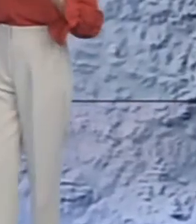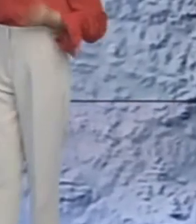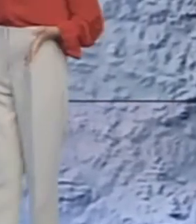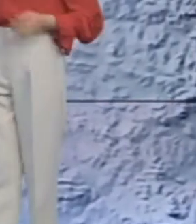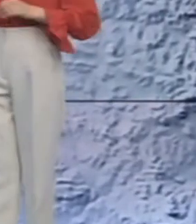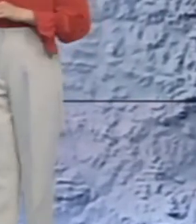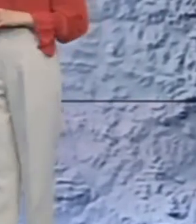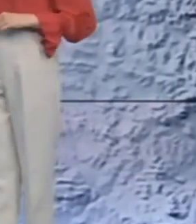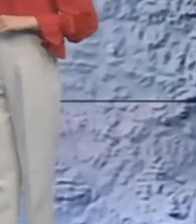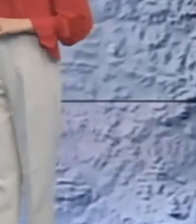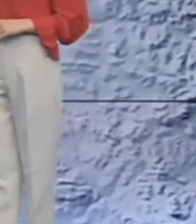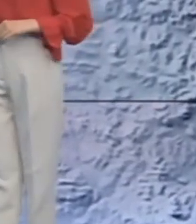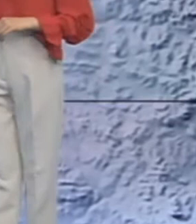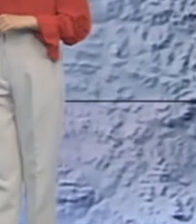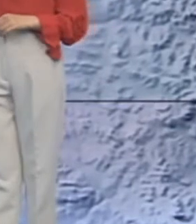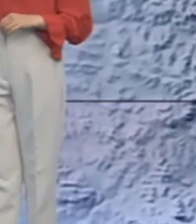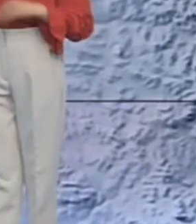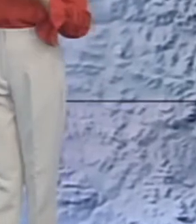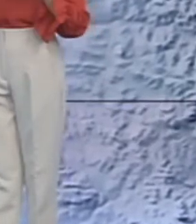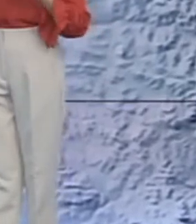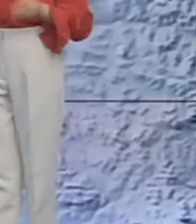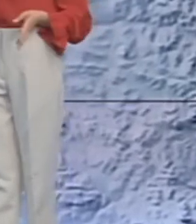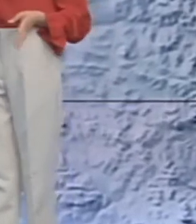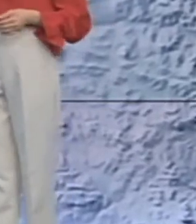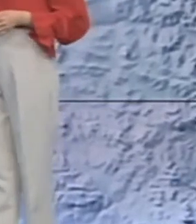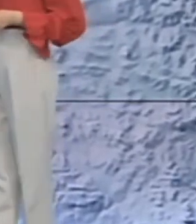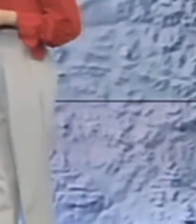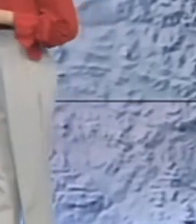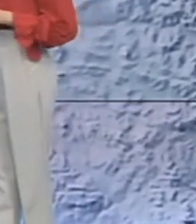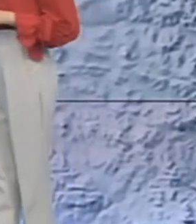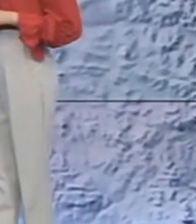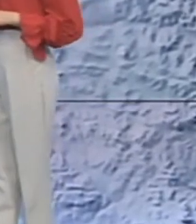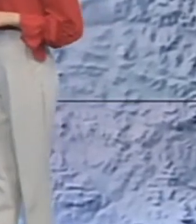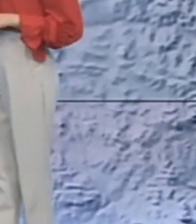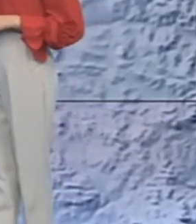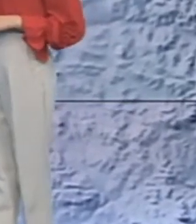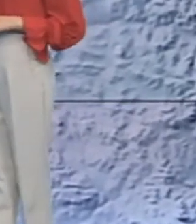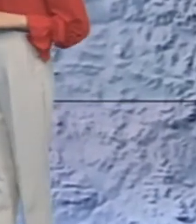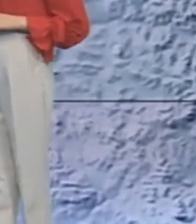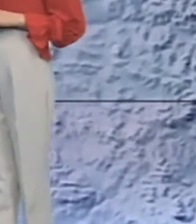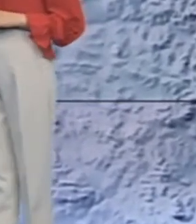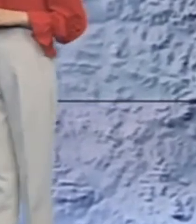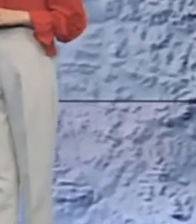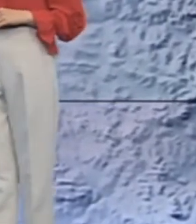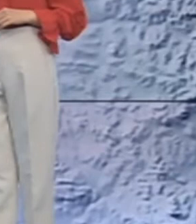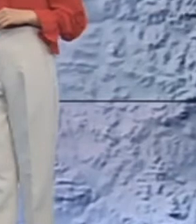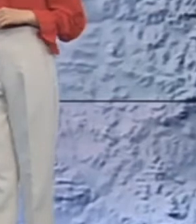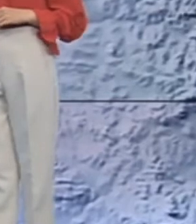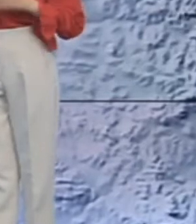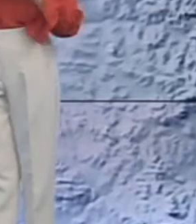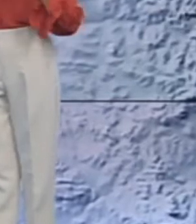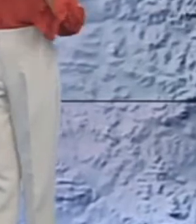0-ден 16, түнде 11 градус жоғары. Көкшетау мен Қостанайда күндіз 18, түнде 9-12 градус